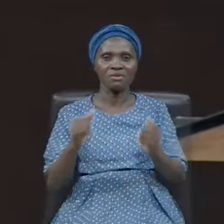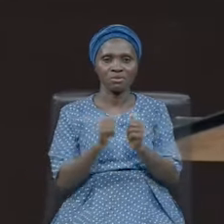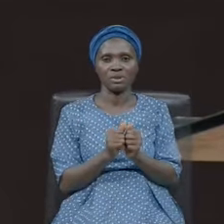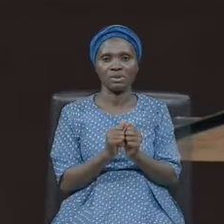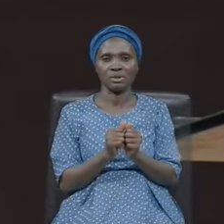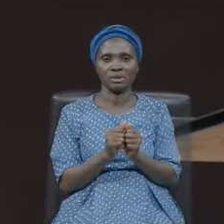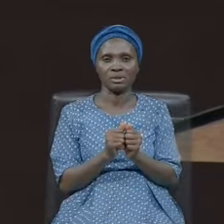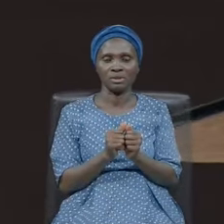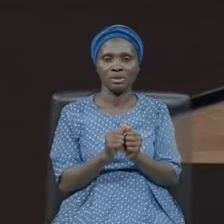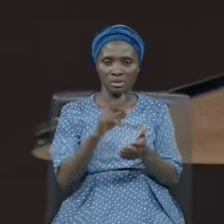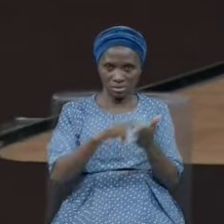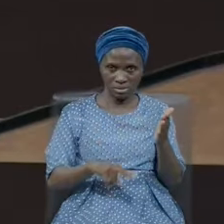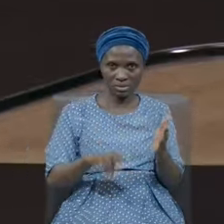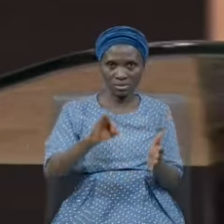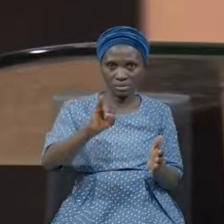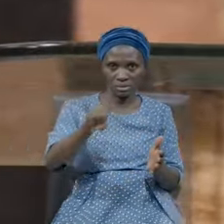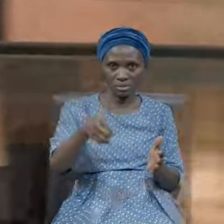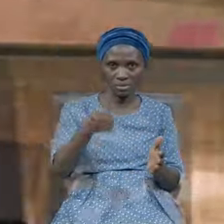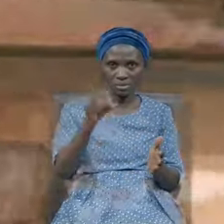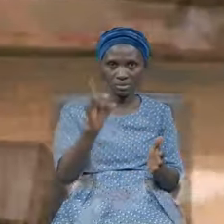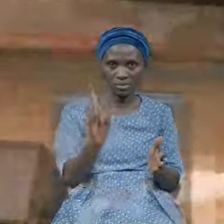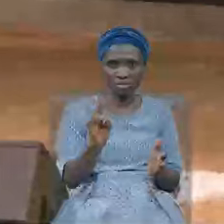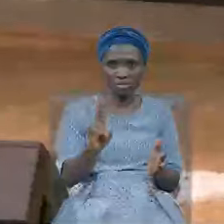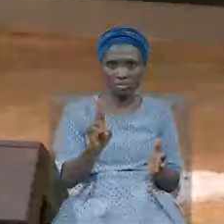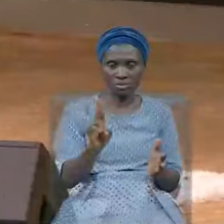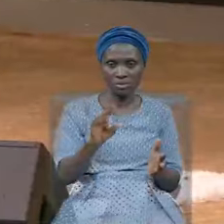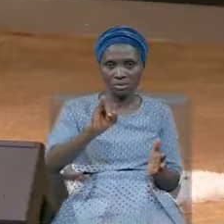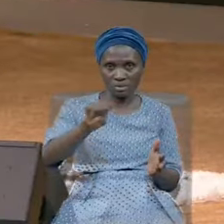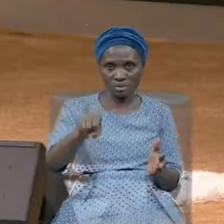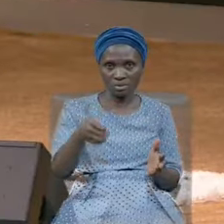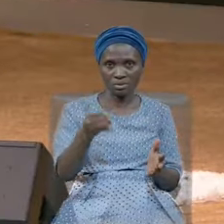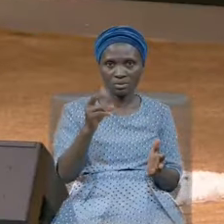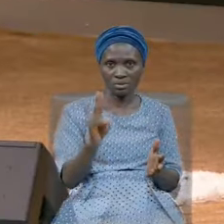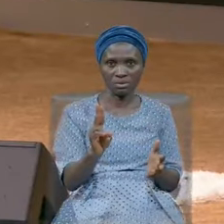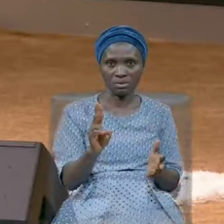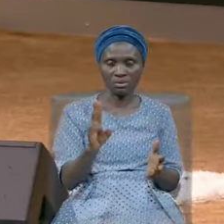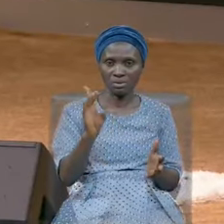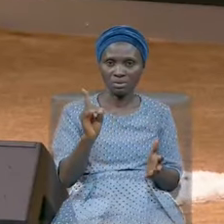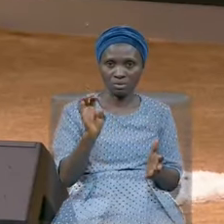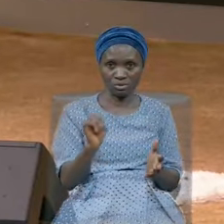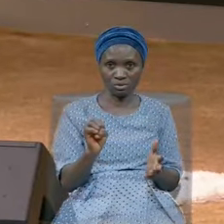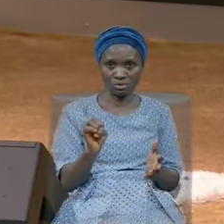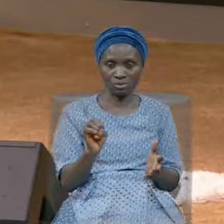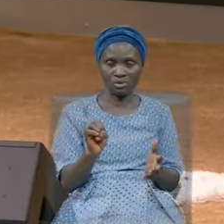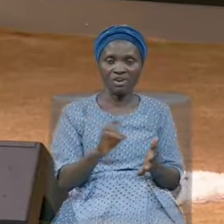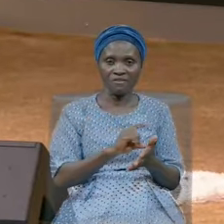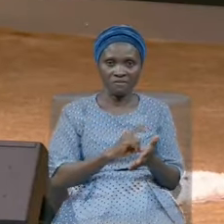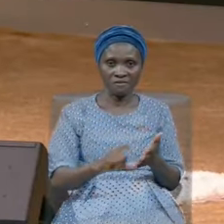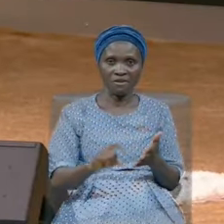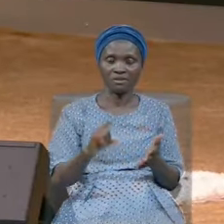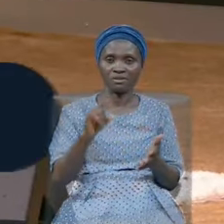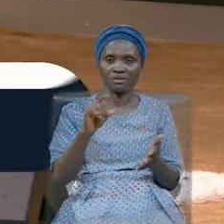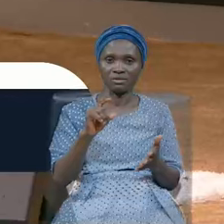Jude 1, Jude 4, du moins Jude 4, Jude 4.